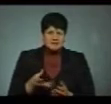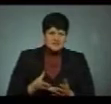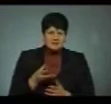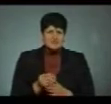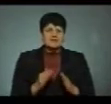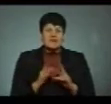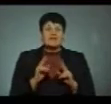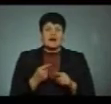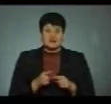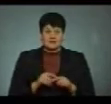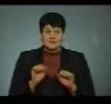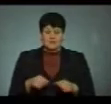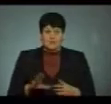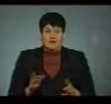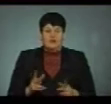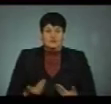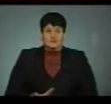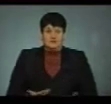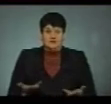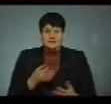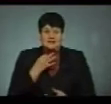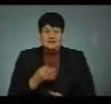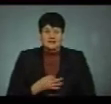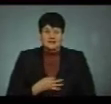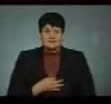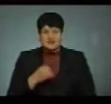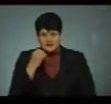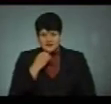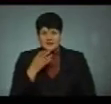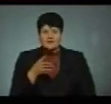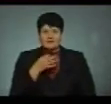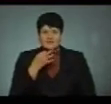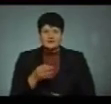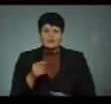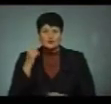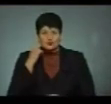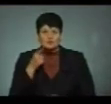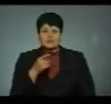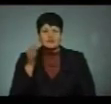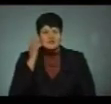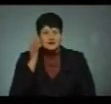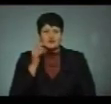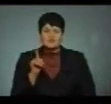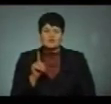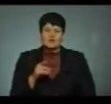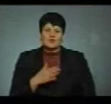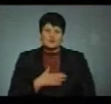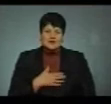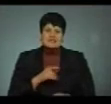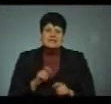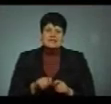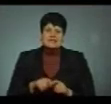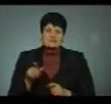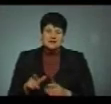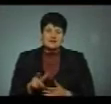Як то може бути? Як вижити, а? Скажіть мені. Я дякую вам за вашу висловлену думку і все ж таки нагадаю, що у нашій студії експерт,